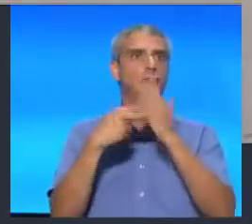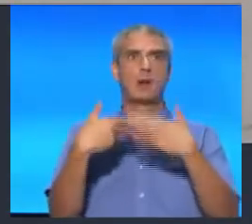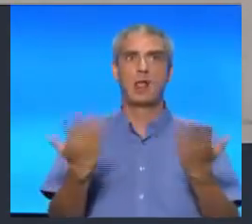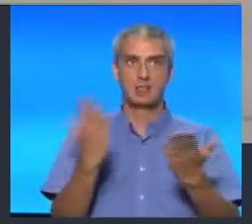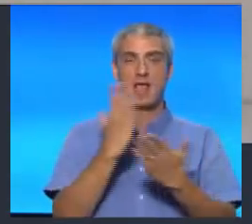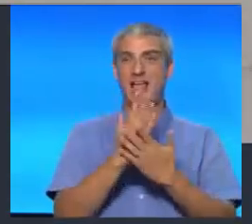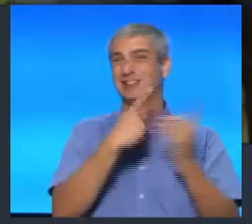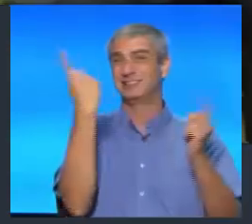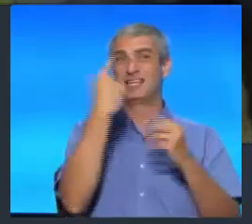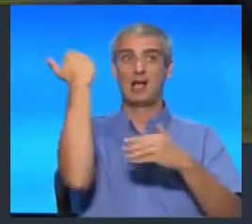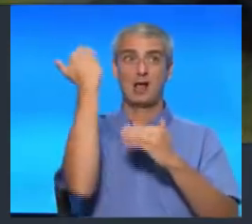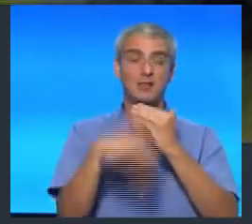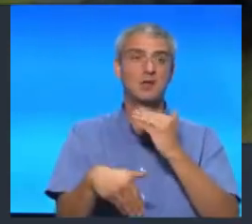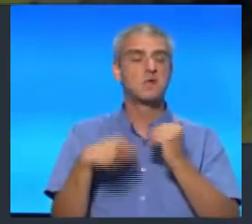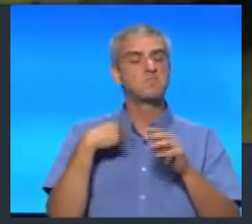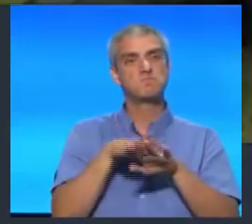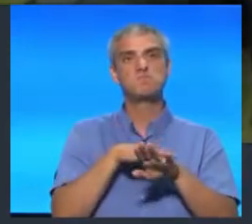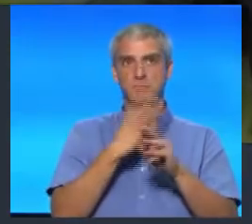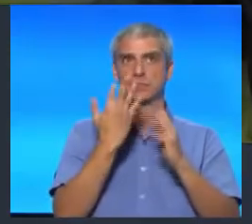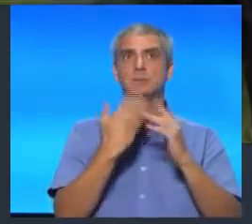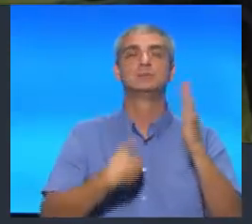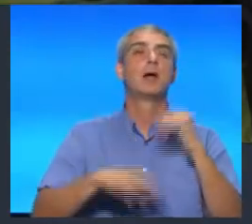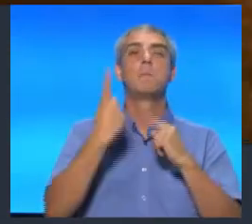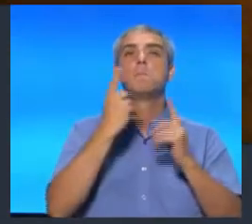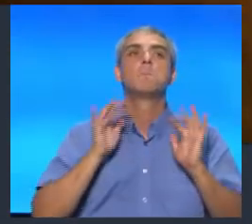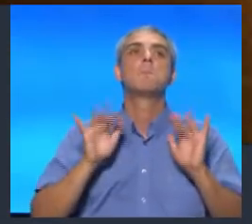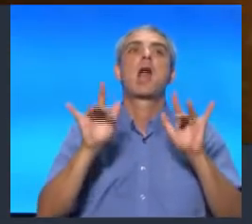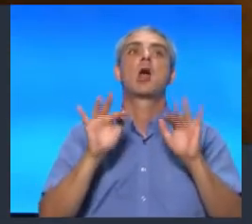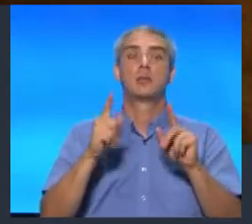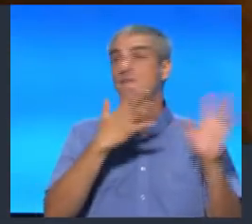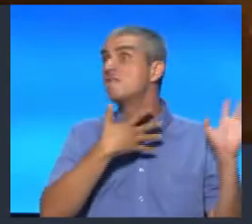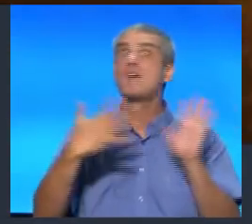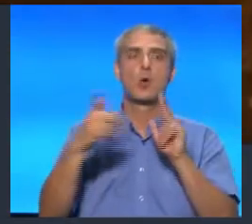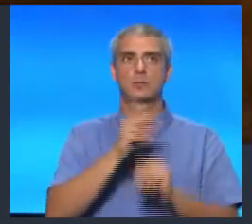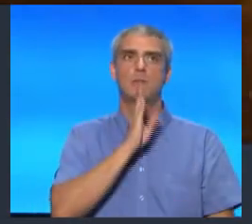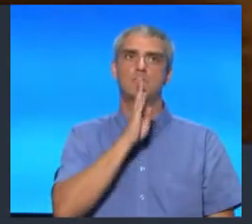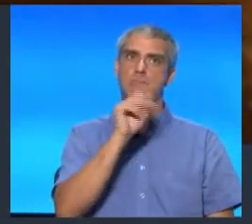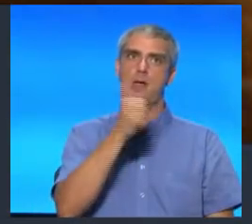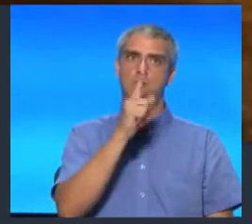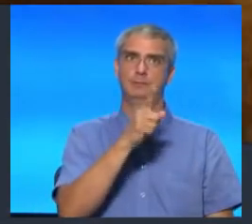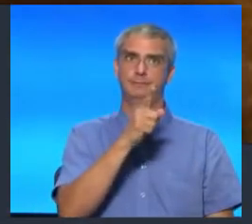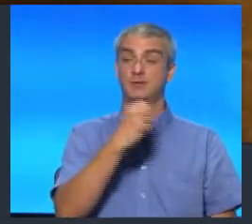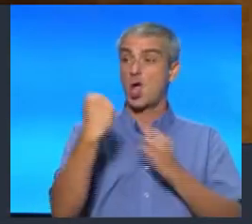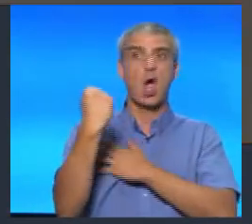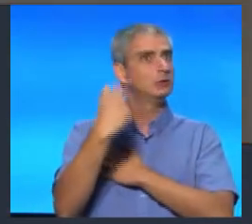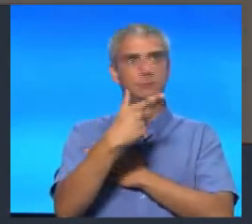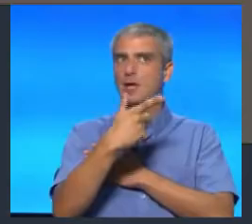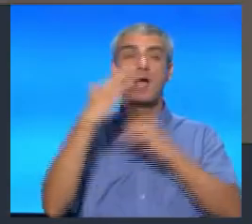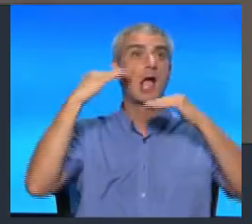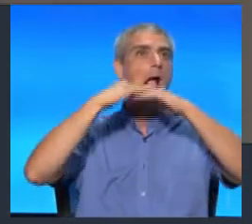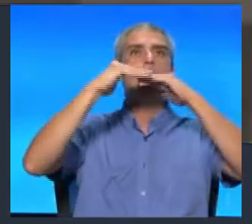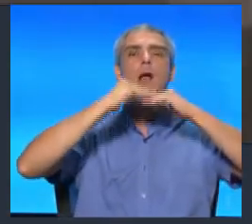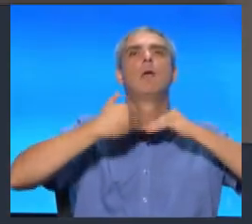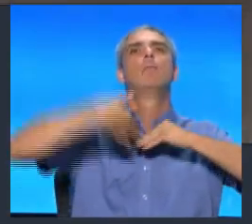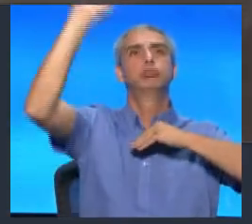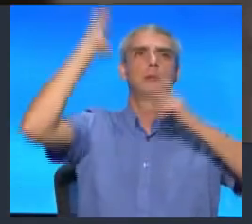שתסתיים הסערה, הערכה היא שהמספר יגיע למיליונים. והרוחות, זאת תהיה הבעיה הראשונית. בעוצמה כזו, גגות יועפו ומבנים